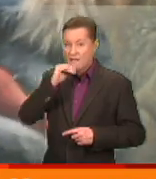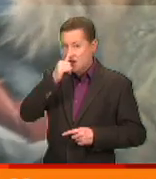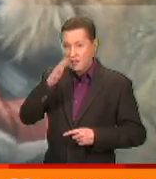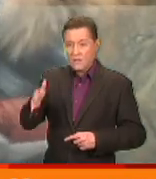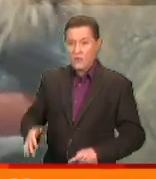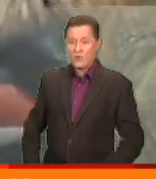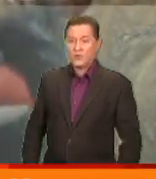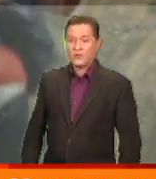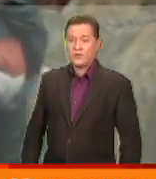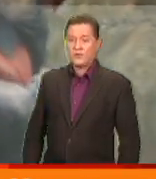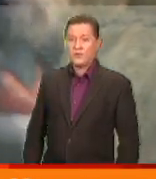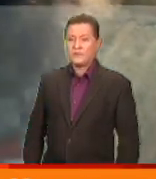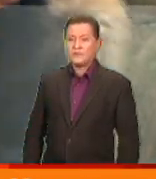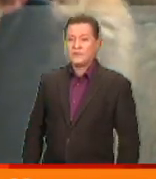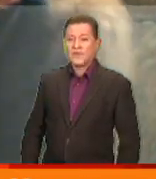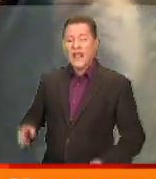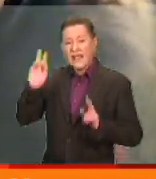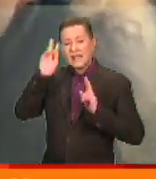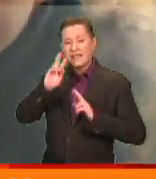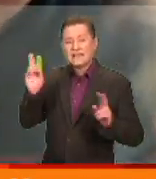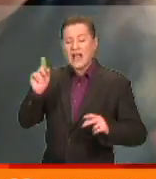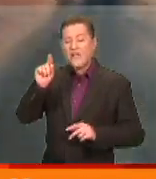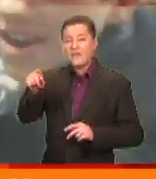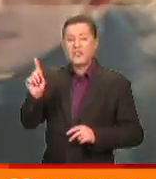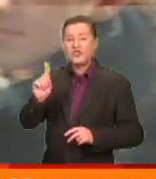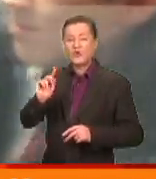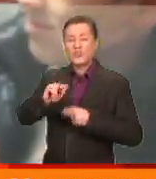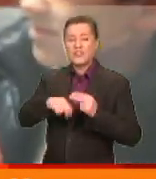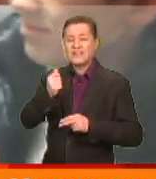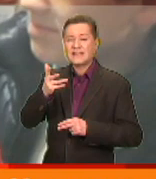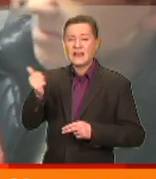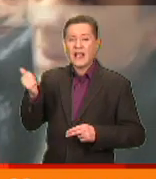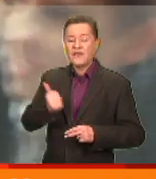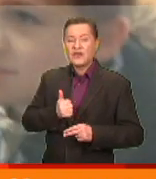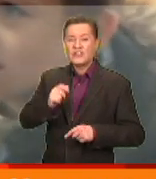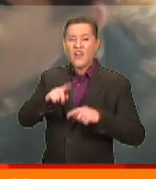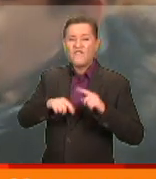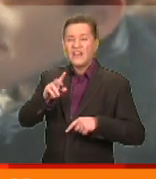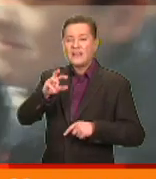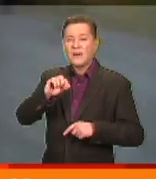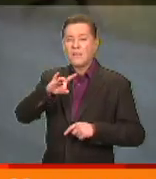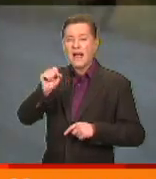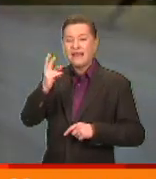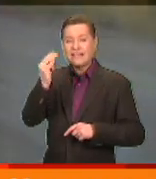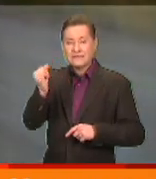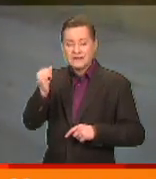Alosha, look! Не знав він тоді, що за кілька тижнів у його рідній Мар'їнці почнеться війна.